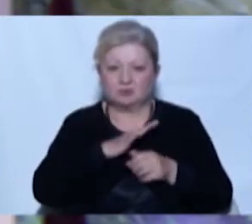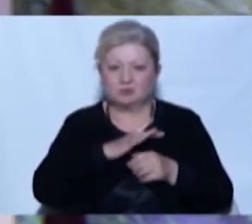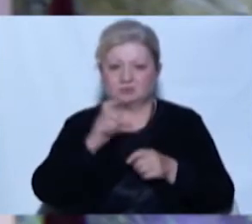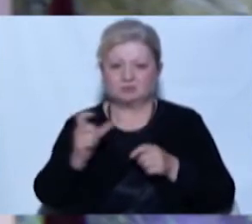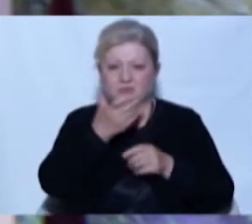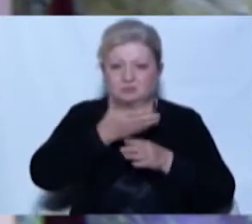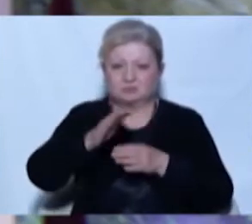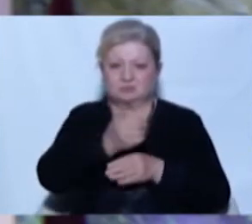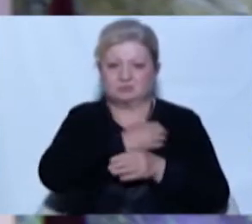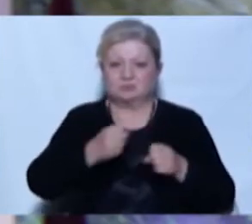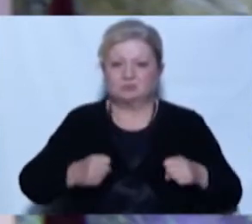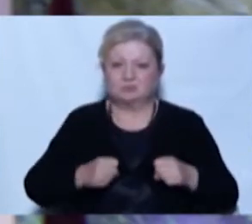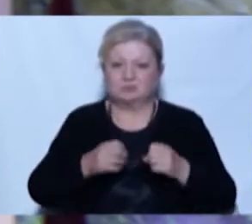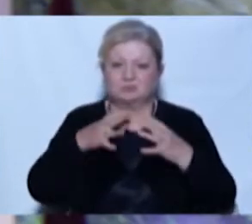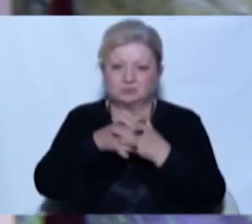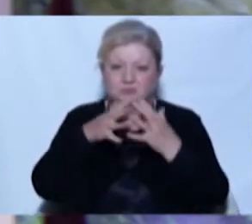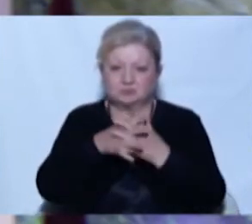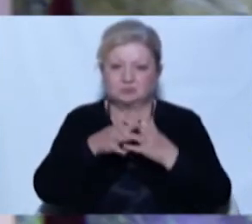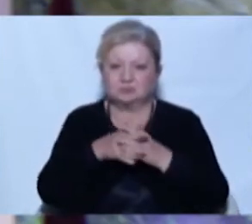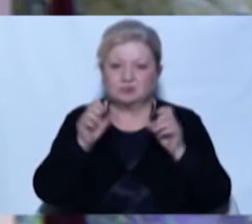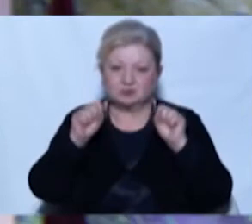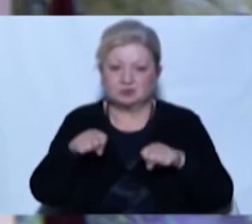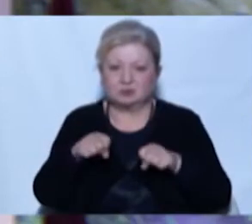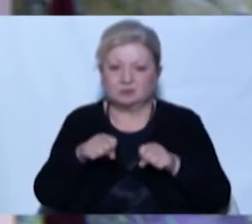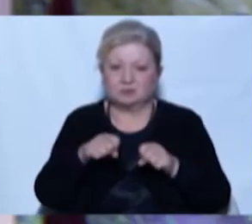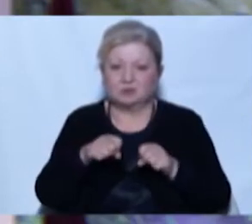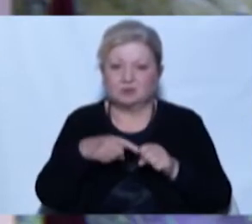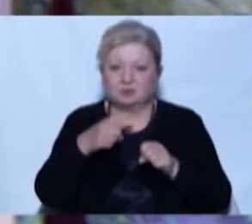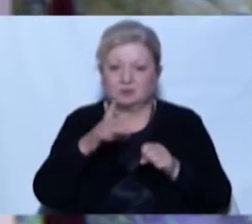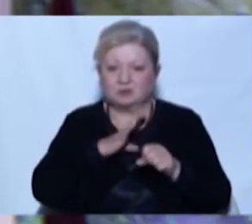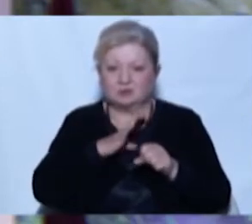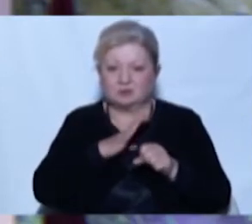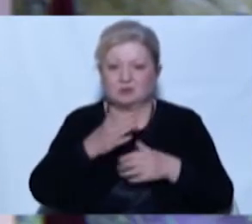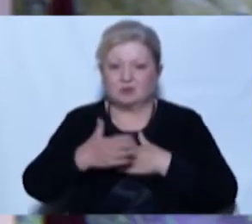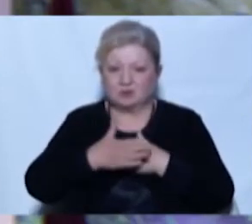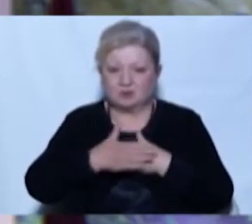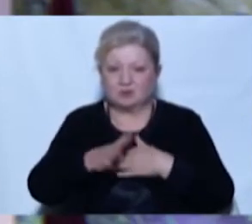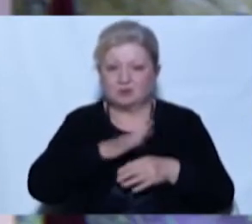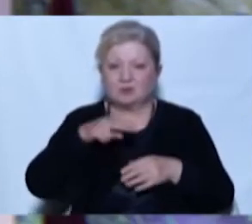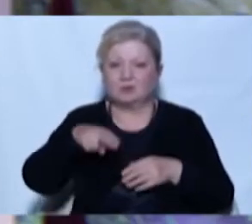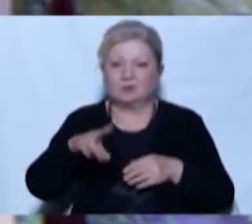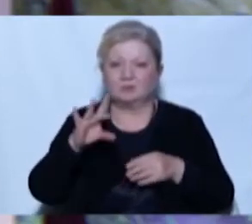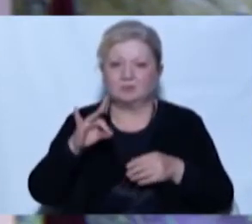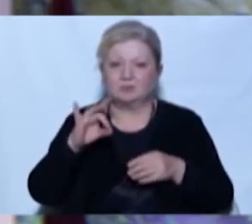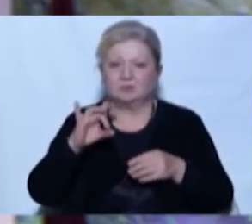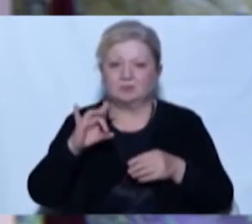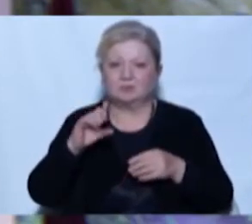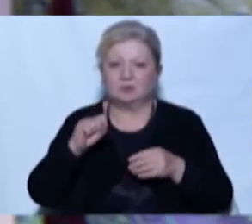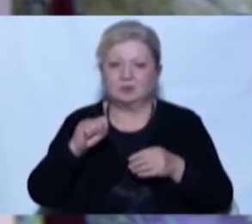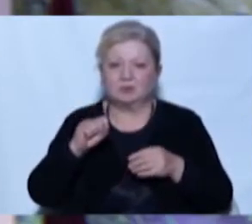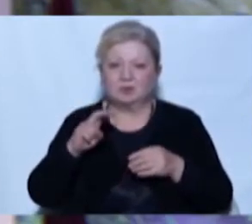დამოუკიდებლობისათვის ბრძოლა შეიძლება ითქვას გააქტიურდა პრაღის 1999